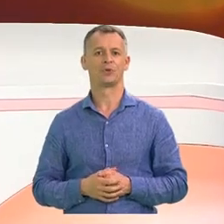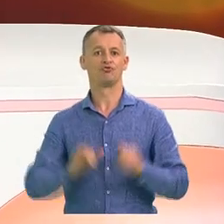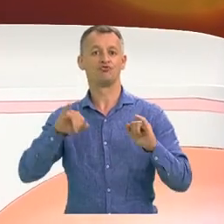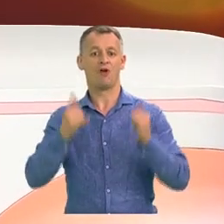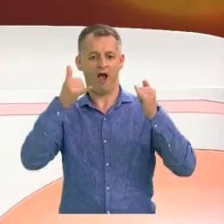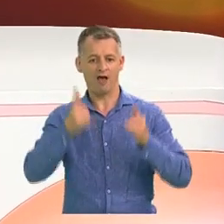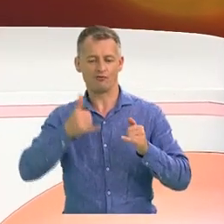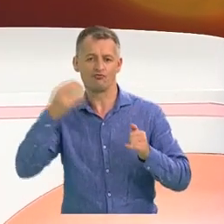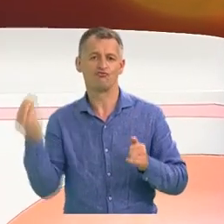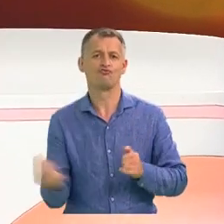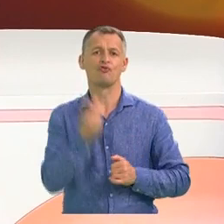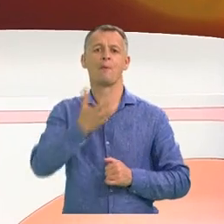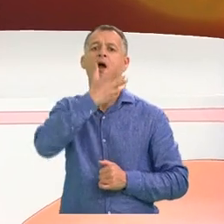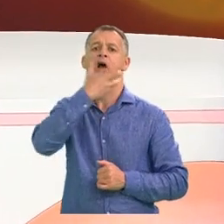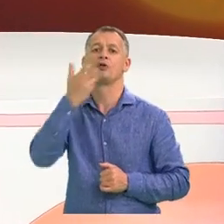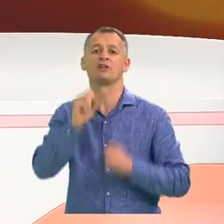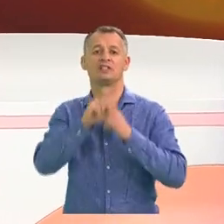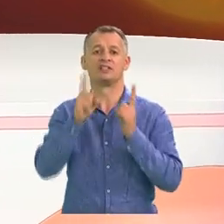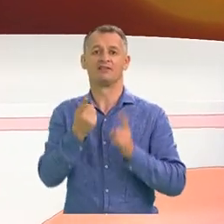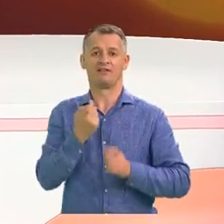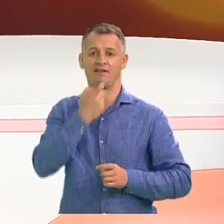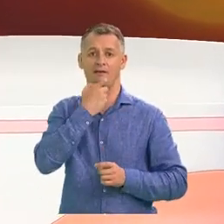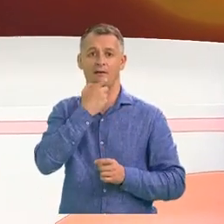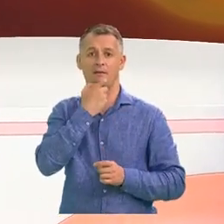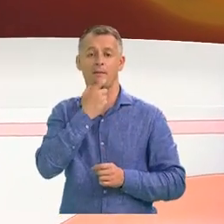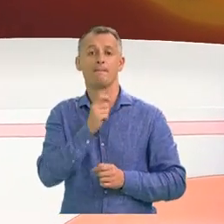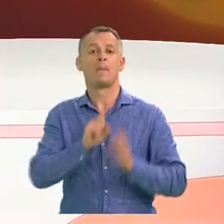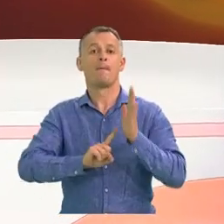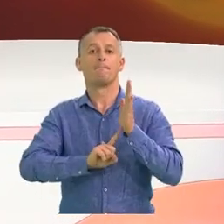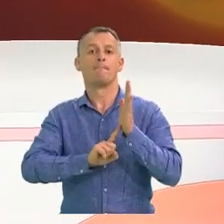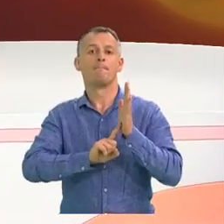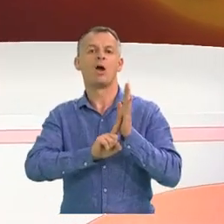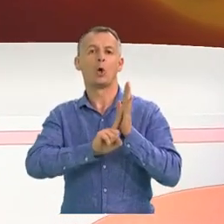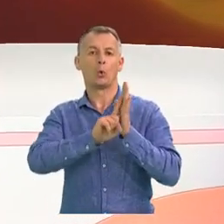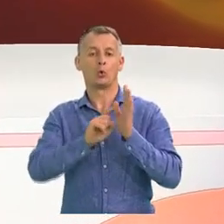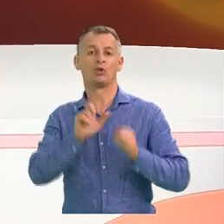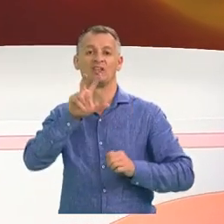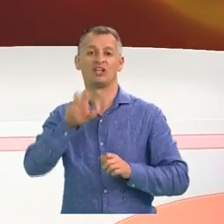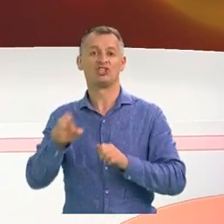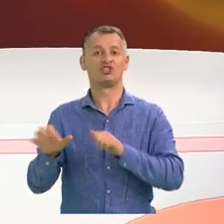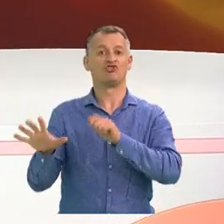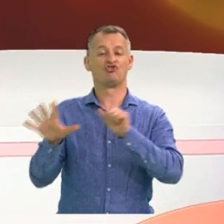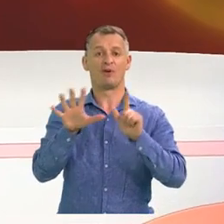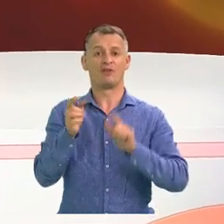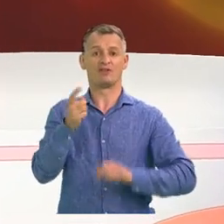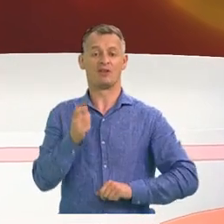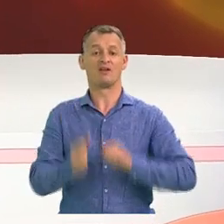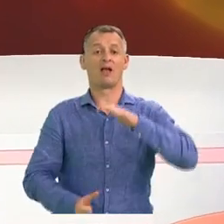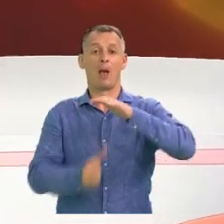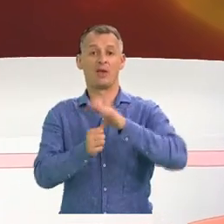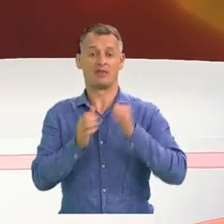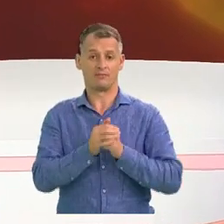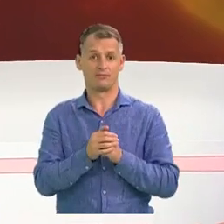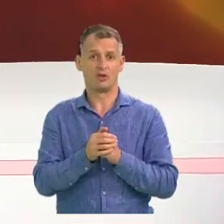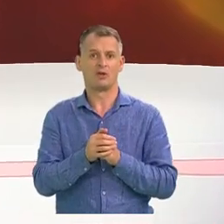Și astăzi a fost cea mai călduroasă zi din an. Mercurul din termometre a ajuns până la 37 de grade în capitală, iar în zonele aglomerate din oraș,